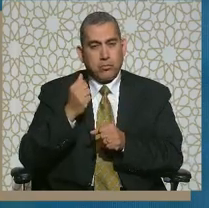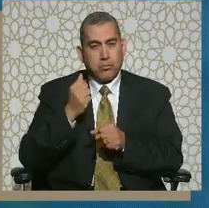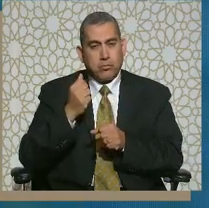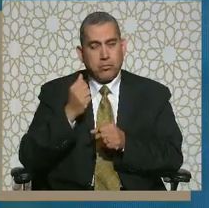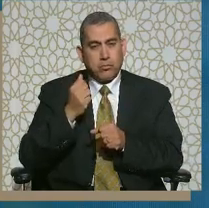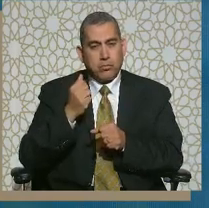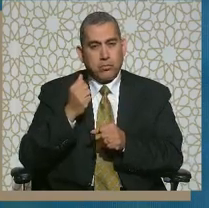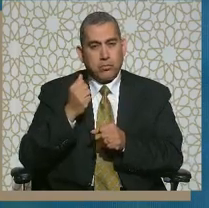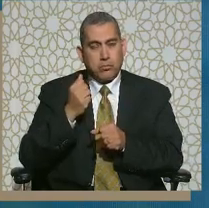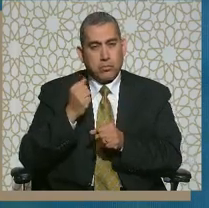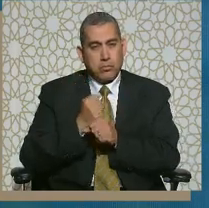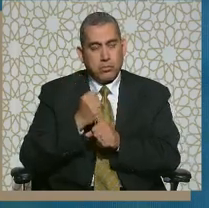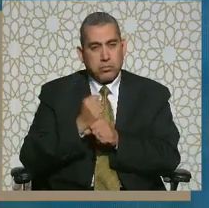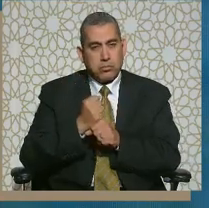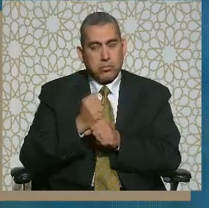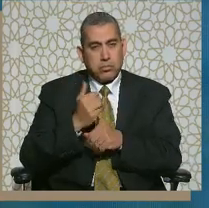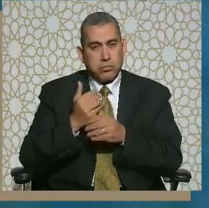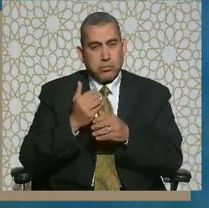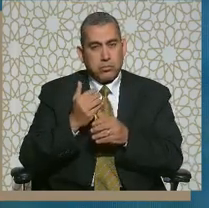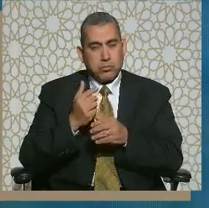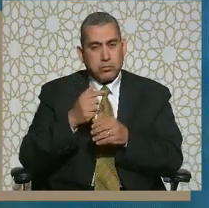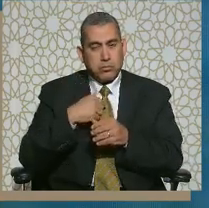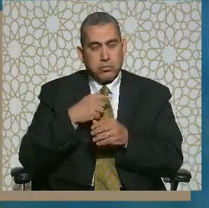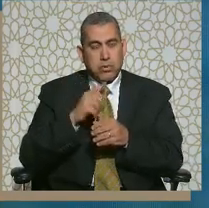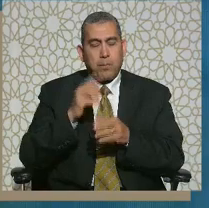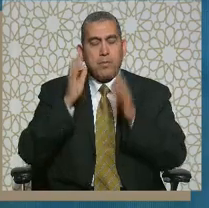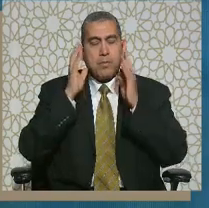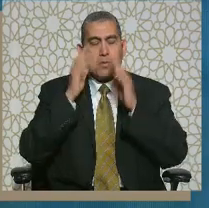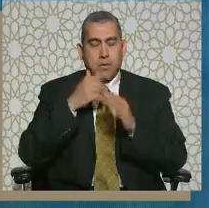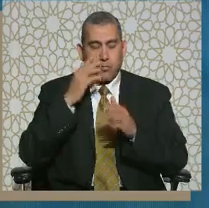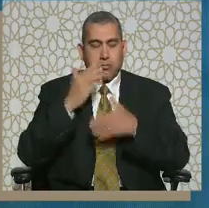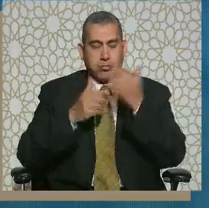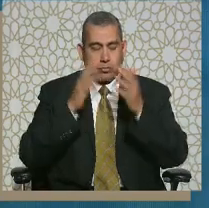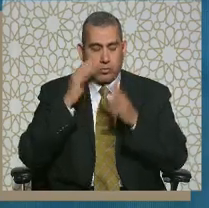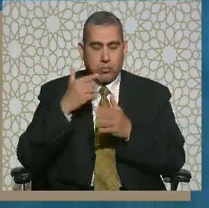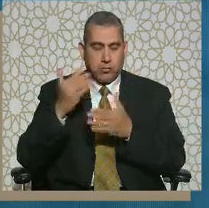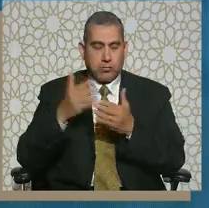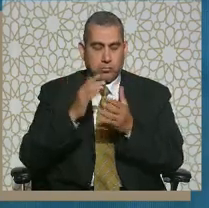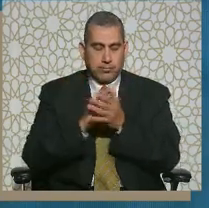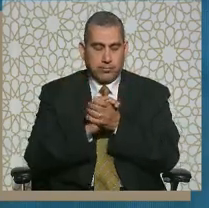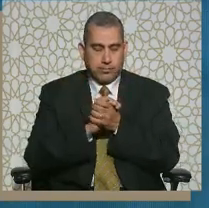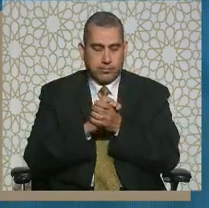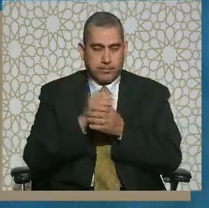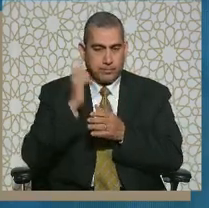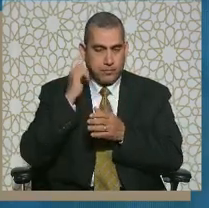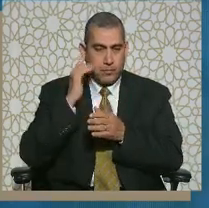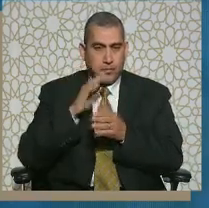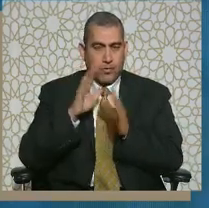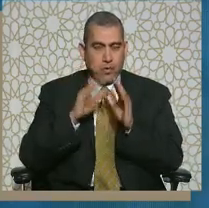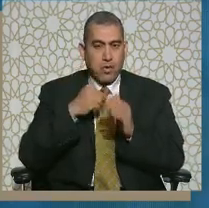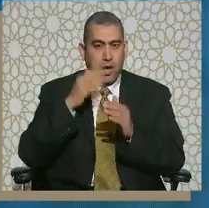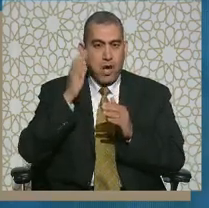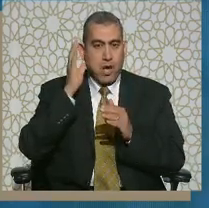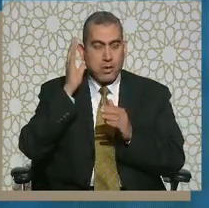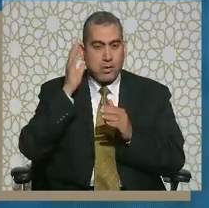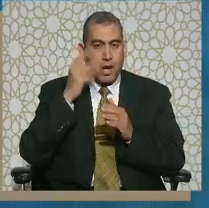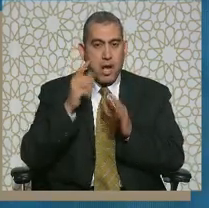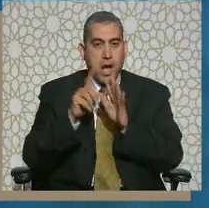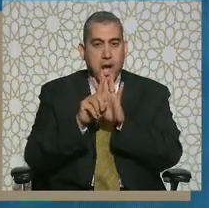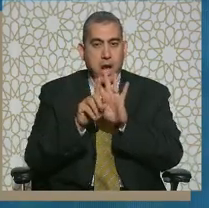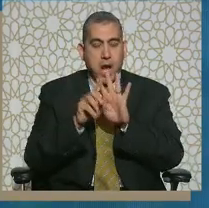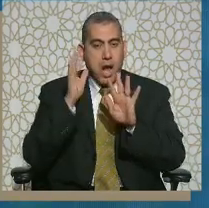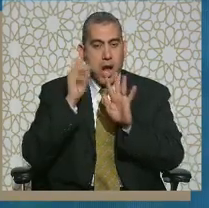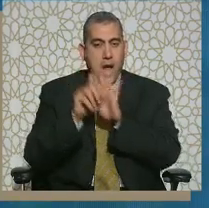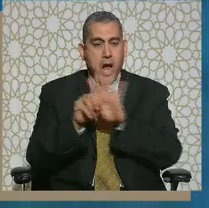اكس الكلام ده بس الحمد لله بقيت بصلي يعني الحمد لله تمام دلوقتي في صلاه الجماعه اللي هي بتبقى في